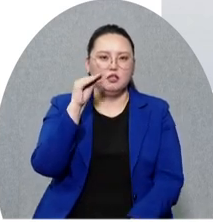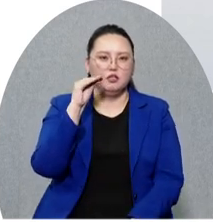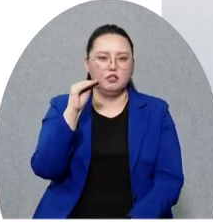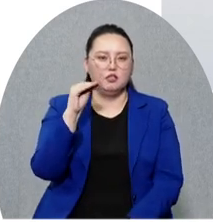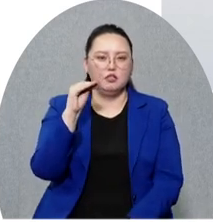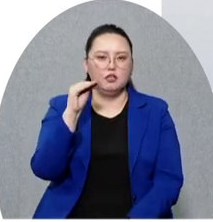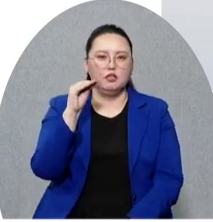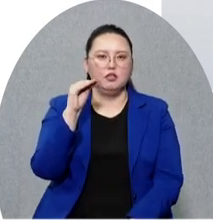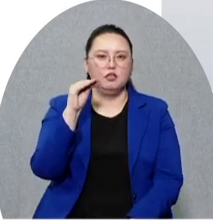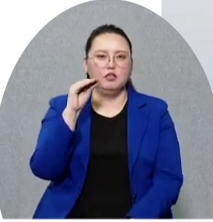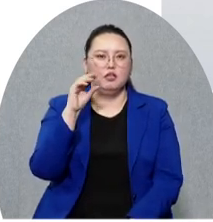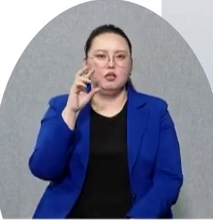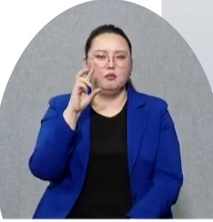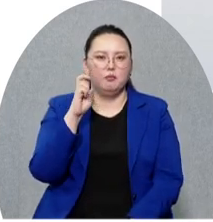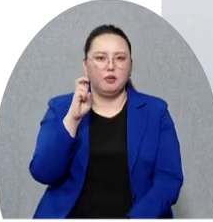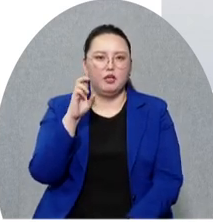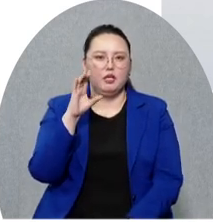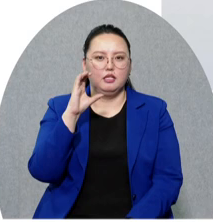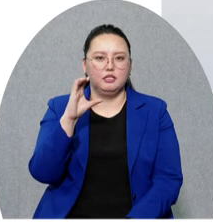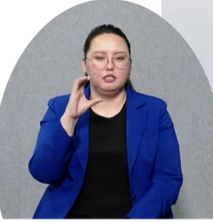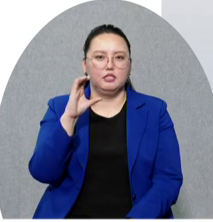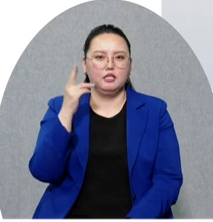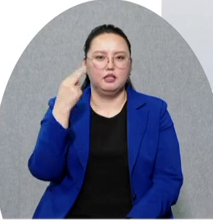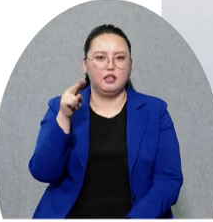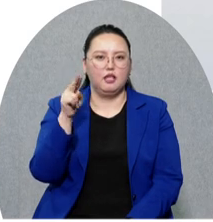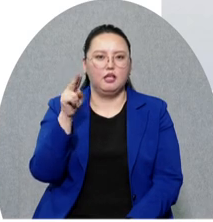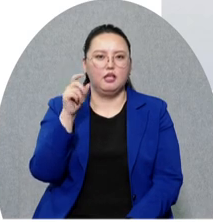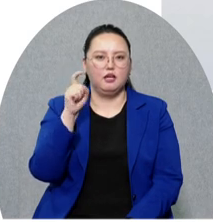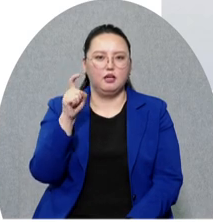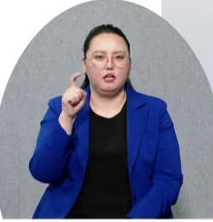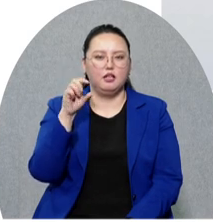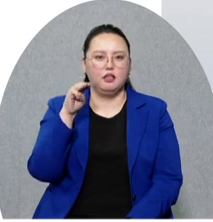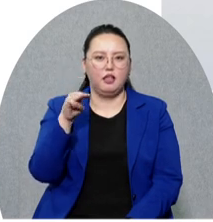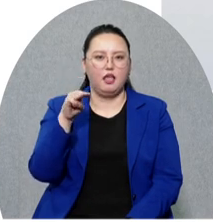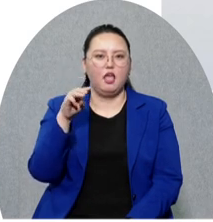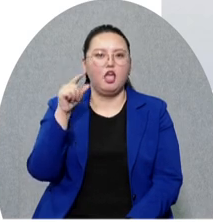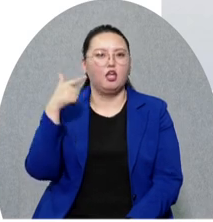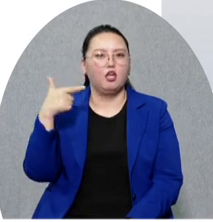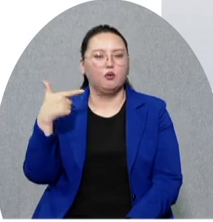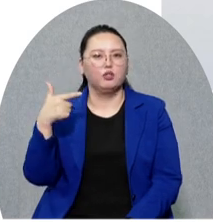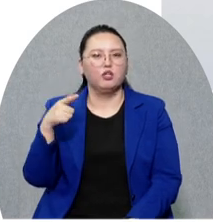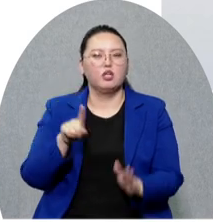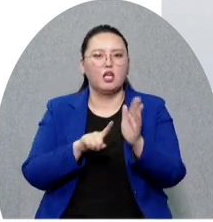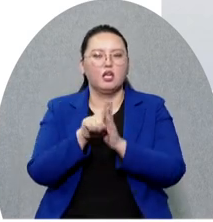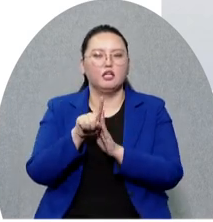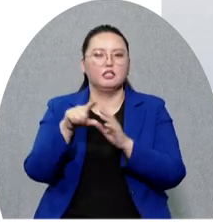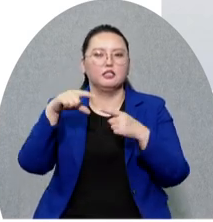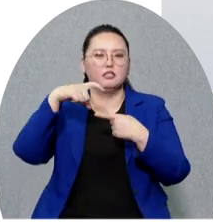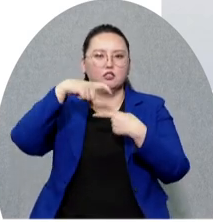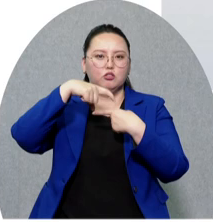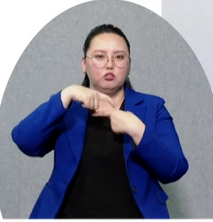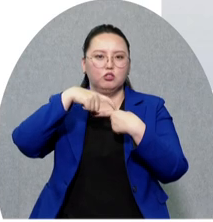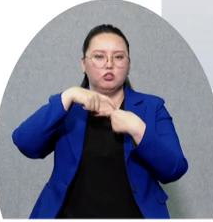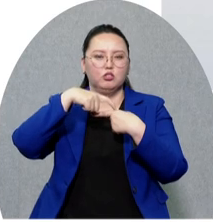тогтоодог. Ж, ч, б, с, д, х, Т гэгүүлэгчээр ихэлсэн залгур